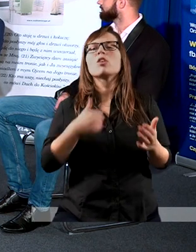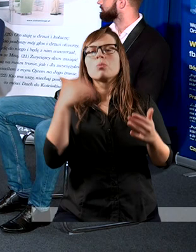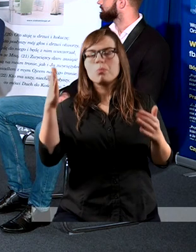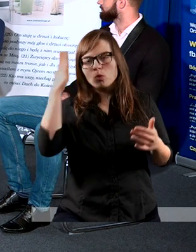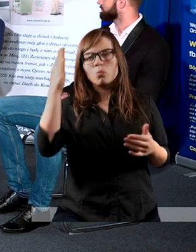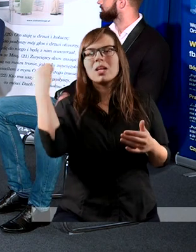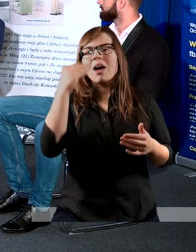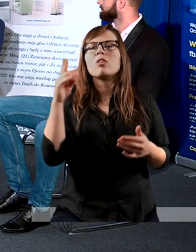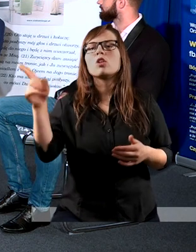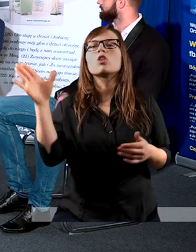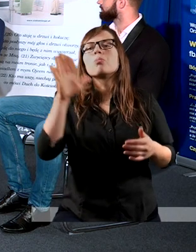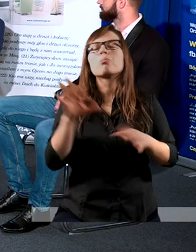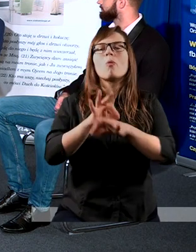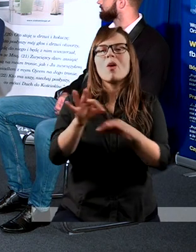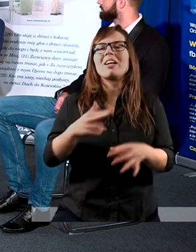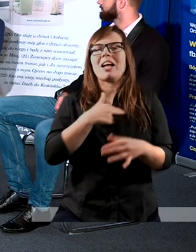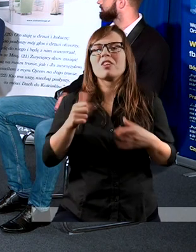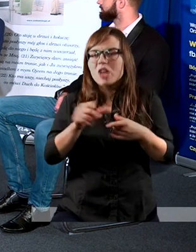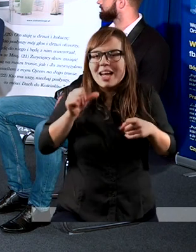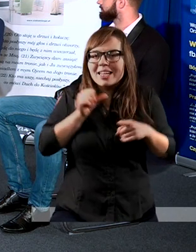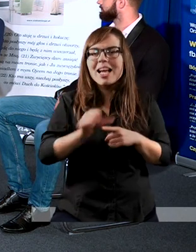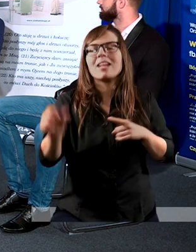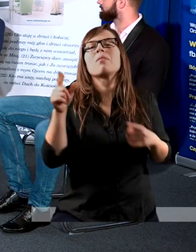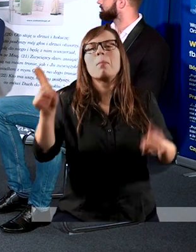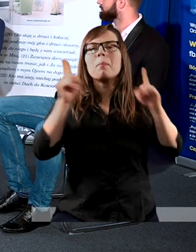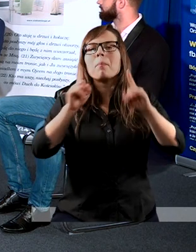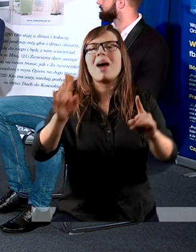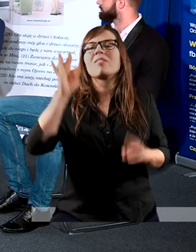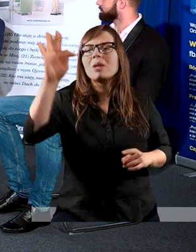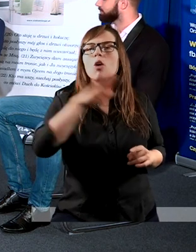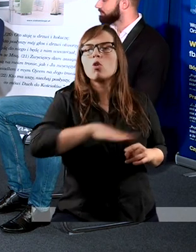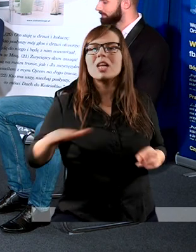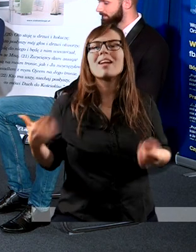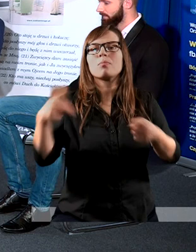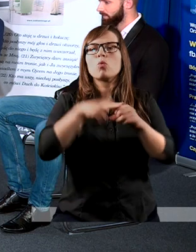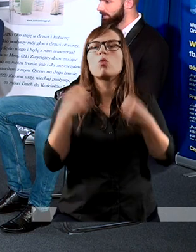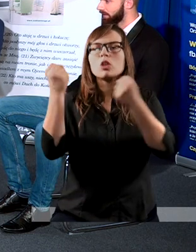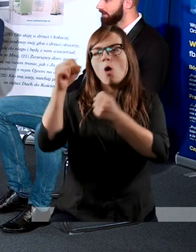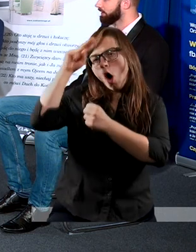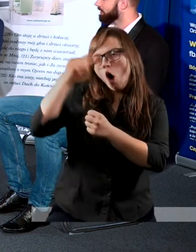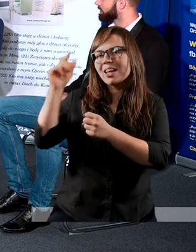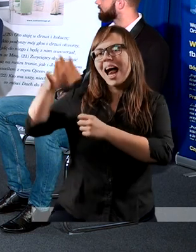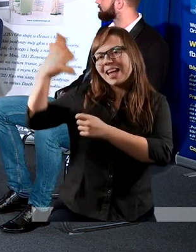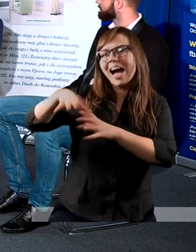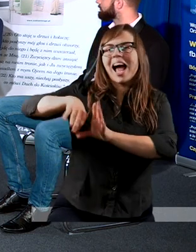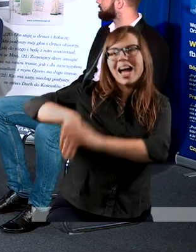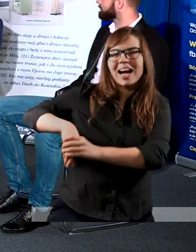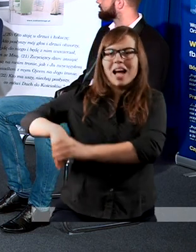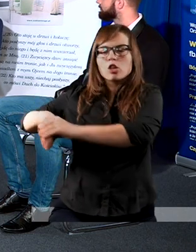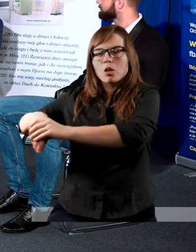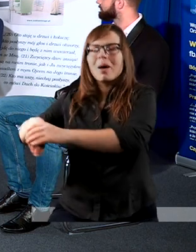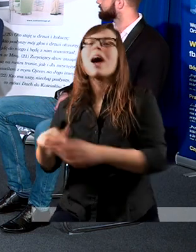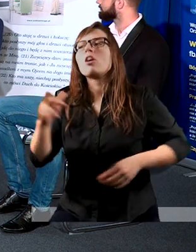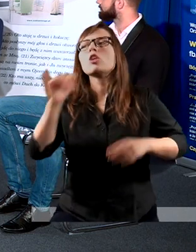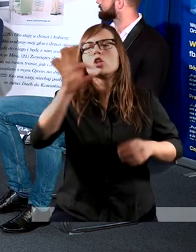nas Bóg w życiu prowadzi. Czy jesteśmy prawdziwie Jego dziećmi, które trzymają Ojca za rękę